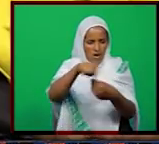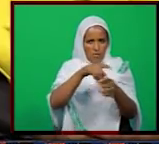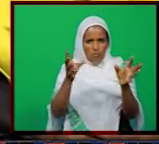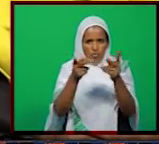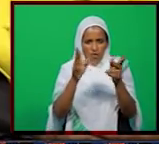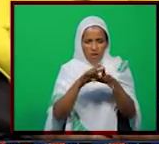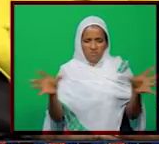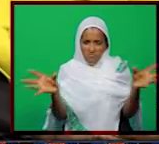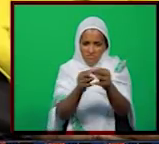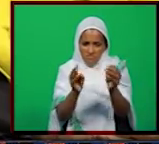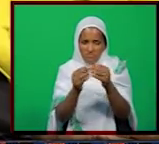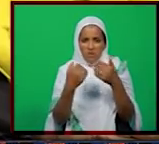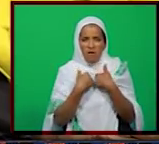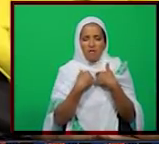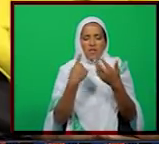በየአካባቢው እየተሰባሰበ